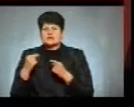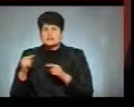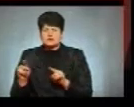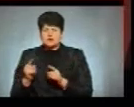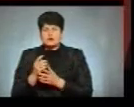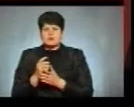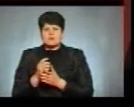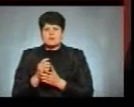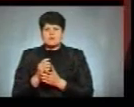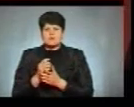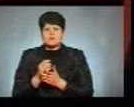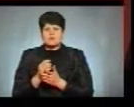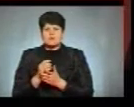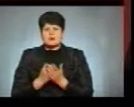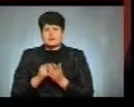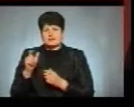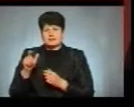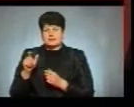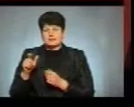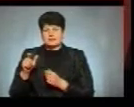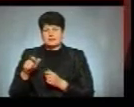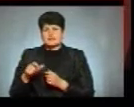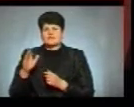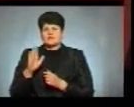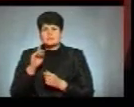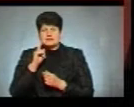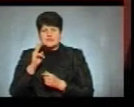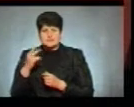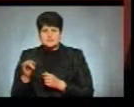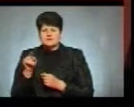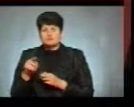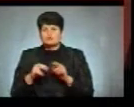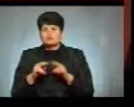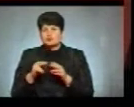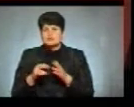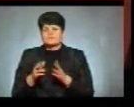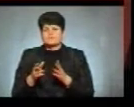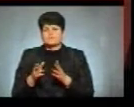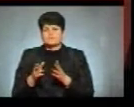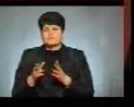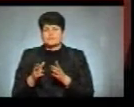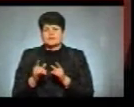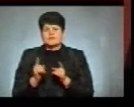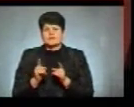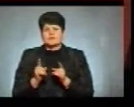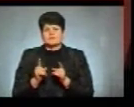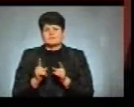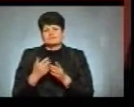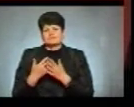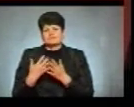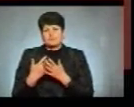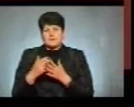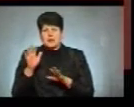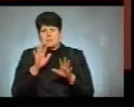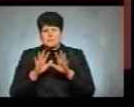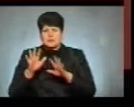по безпековому блоці, це значить Володимир Зеленського, то відповідно він будує це ну такому тільки означеному варіанті, тому що взагалі